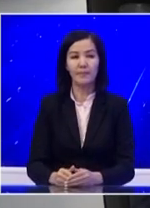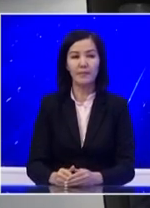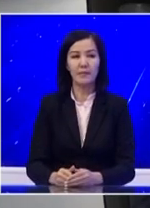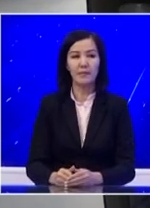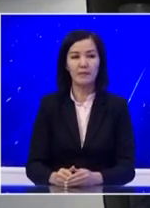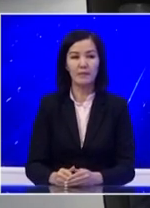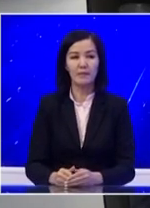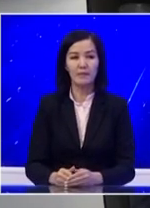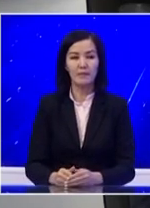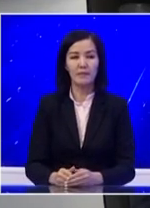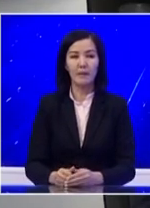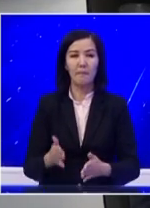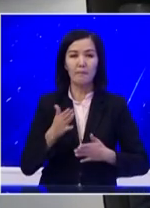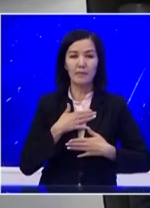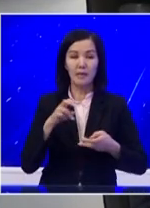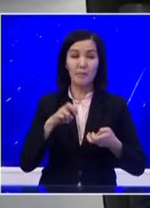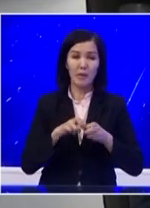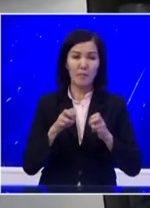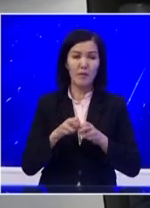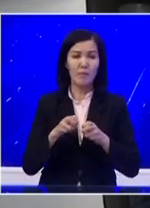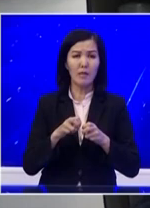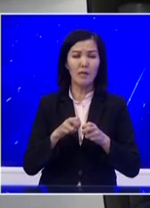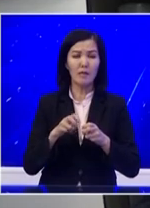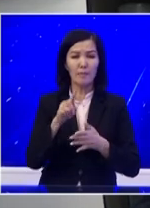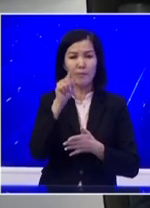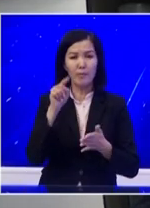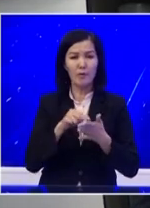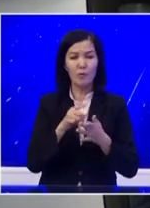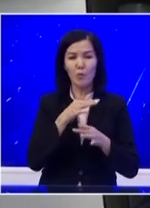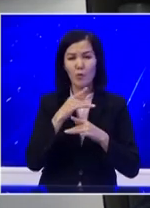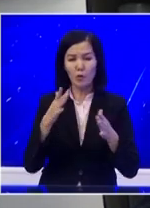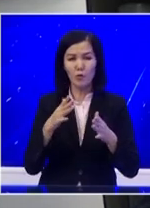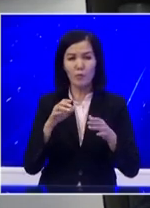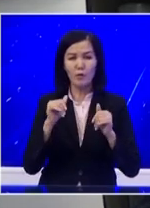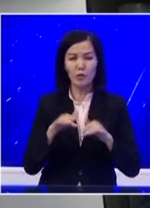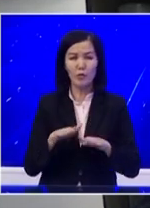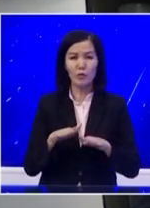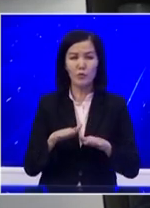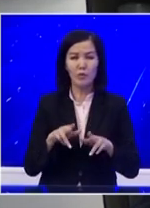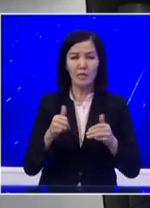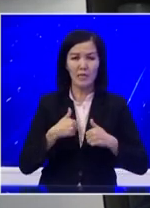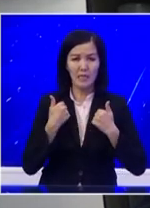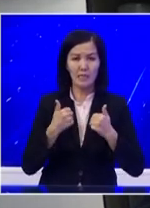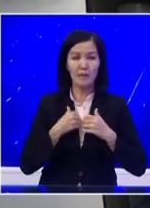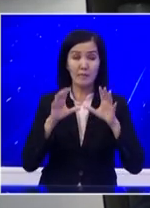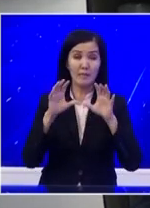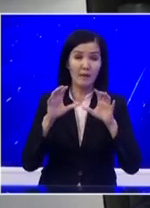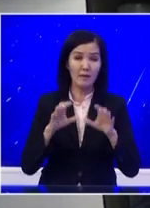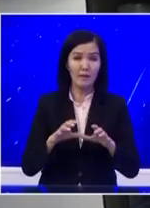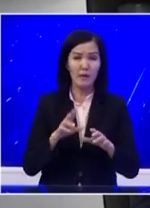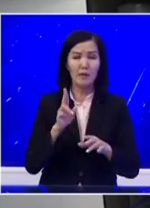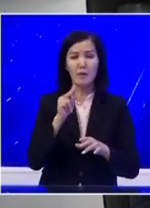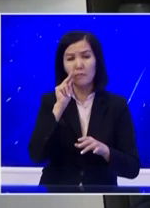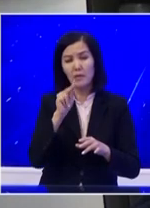ее начинаем решать. Бізге проблемалық мәселелер көптеп түседі. Біз оның жолдарын қарастырып, шешу жолдарын табамыз. Бәрі заңды түрде. Кім кінәлі,